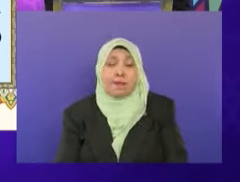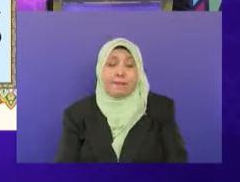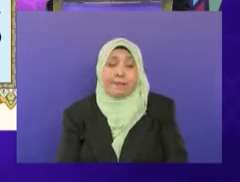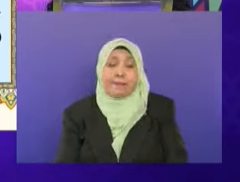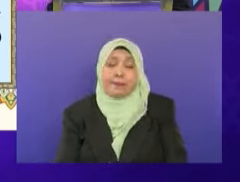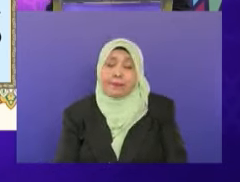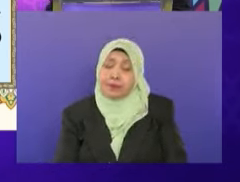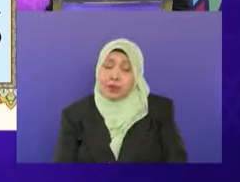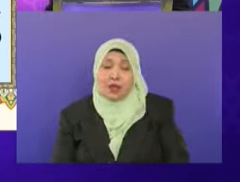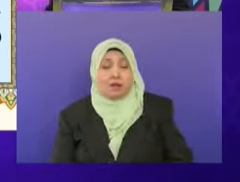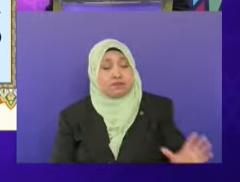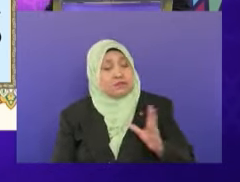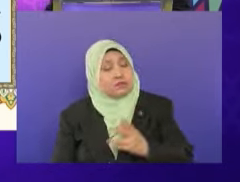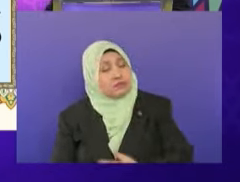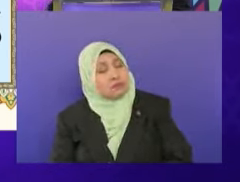كلوا